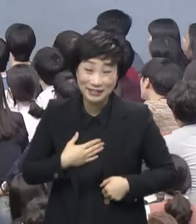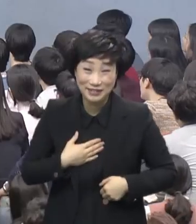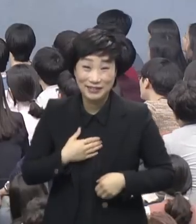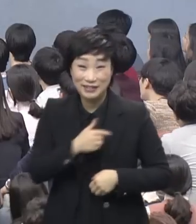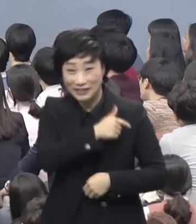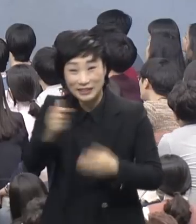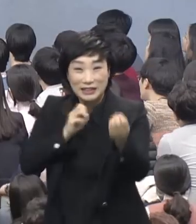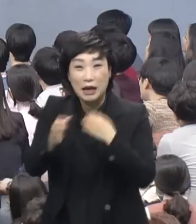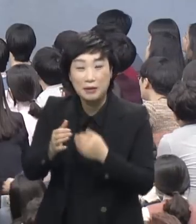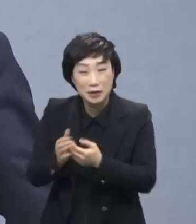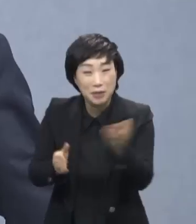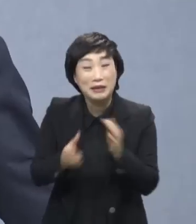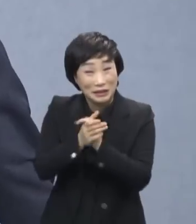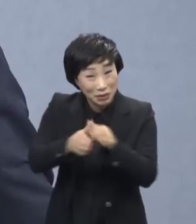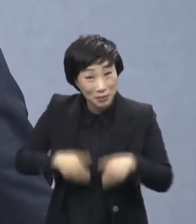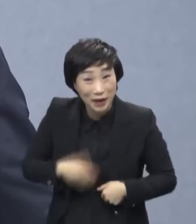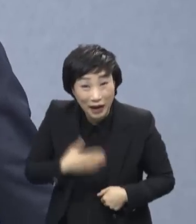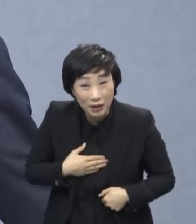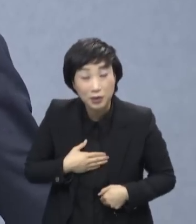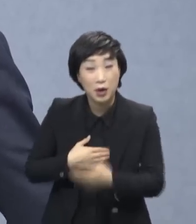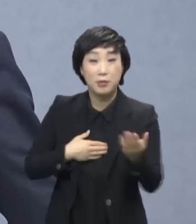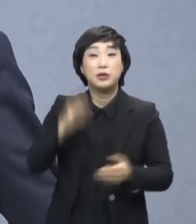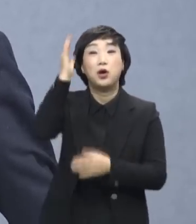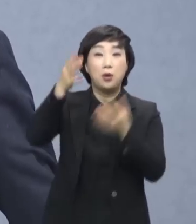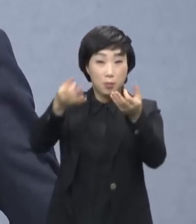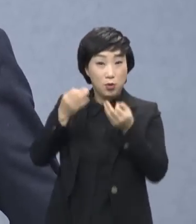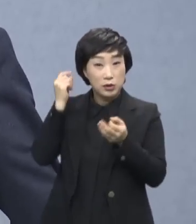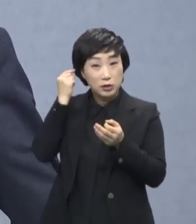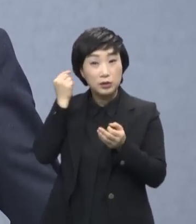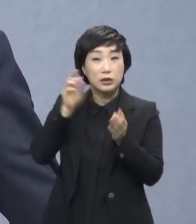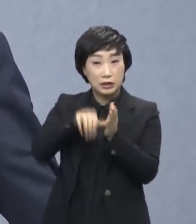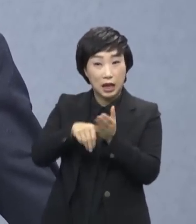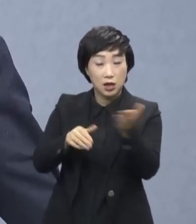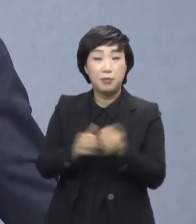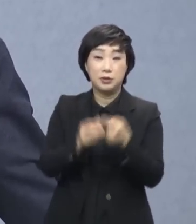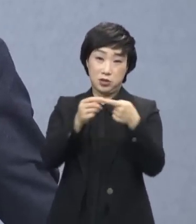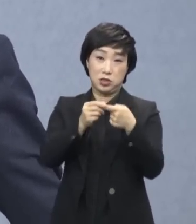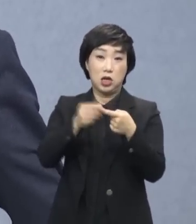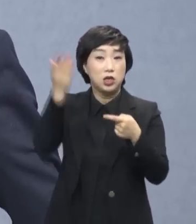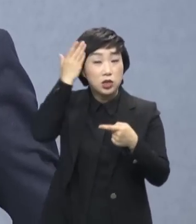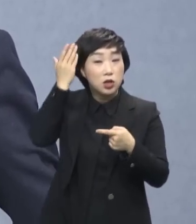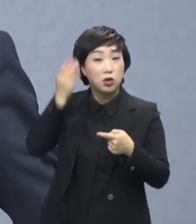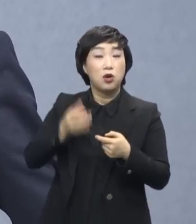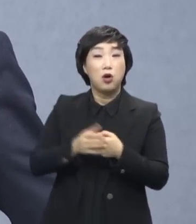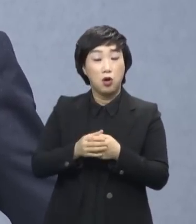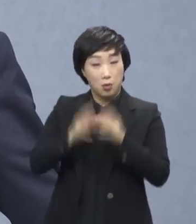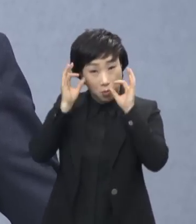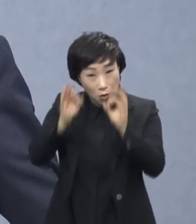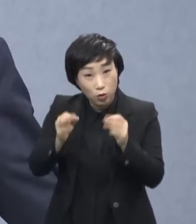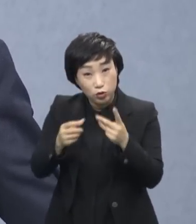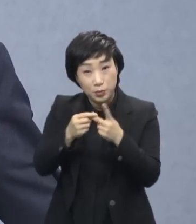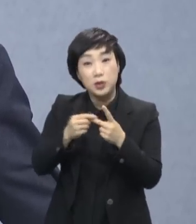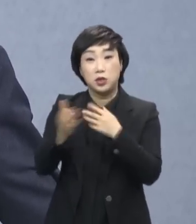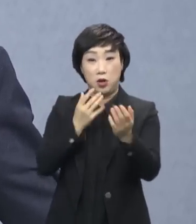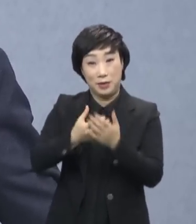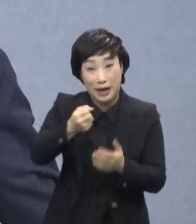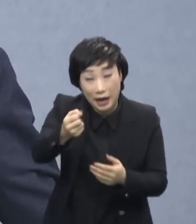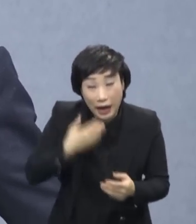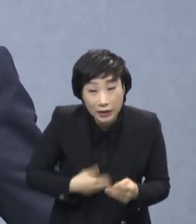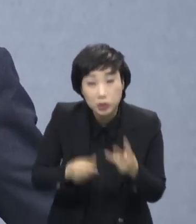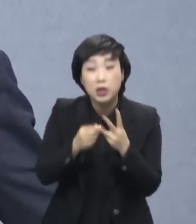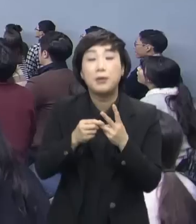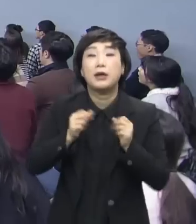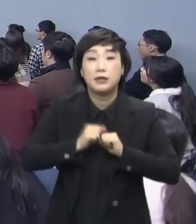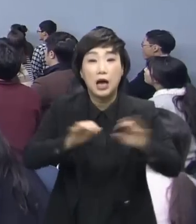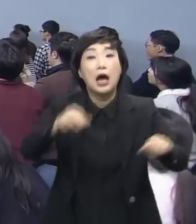여러분들이 설교를 들을 때 첫째는 지적으로 듣고, 두 번째는 경험으로 갖고, 세 번째는 내가